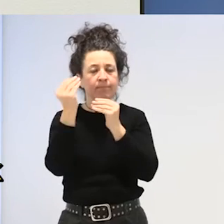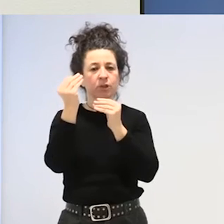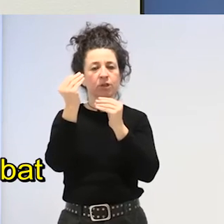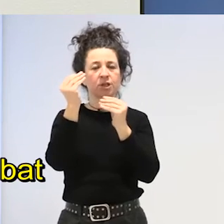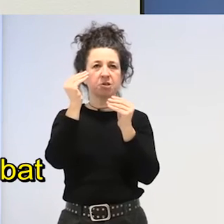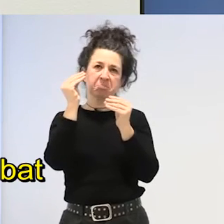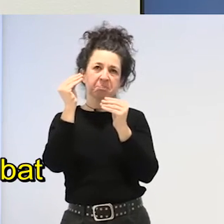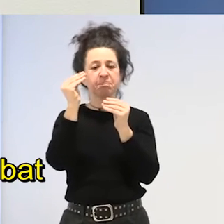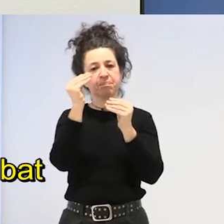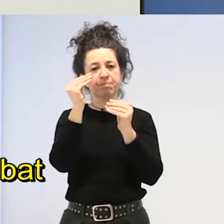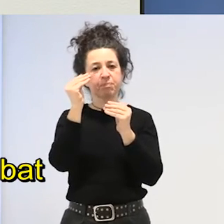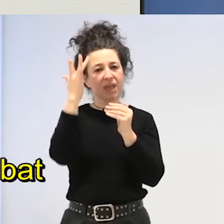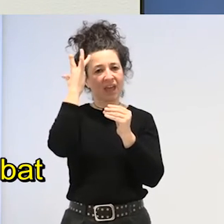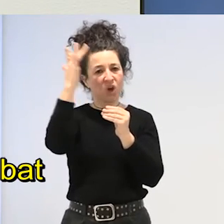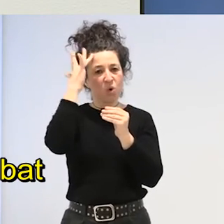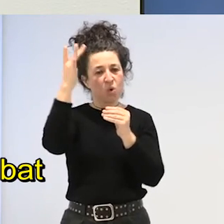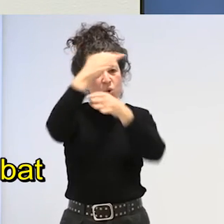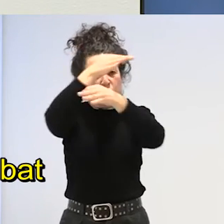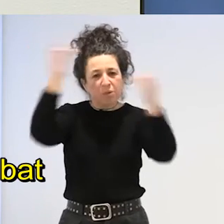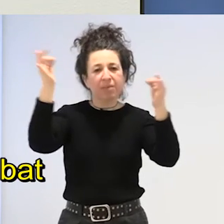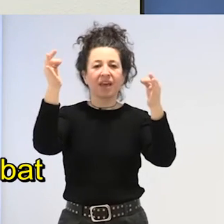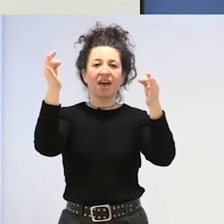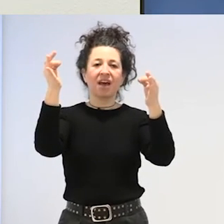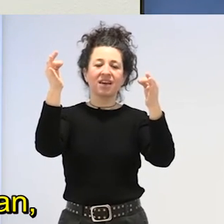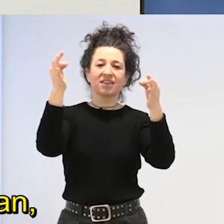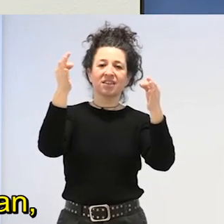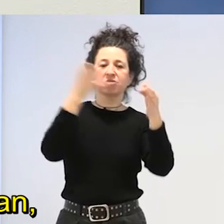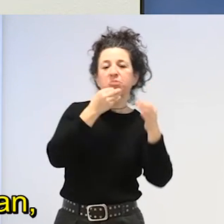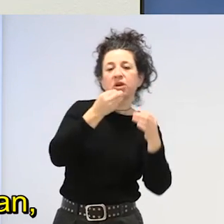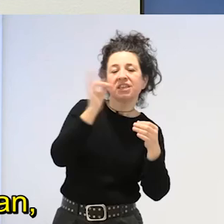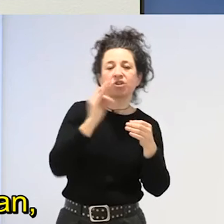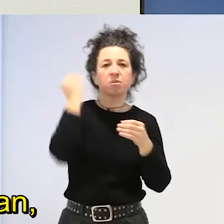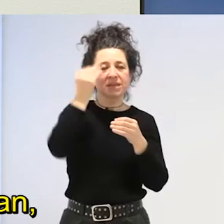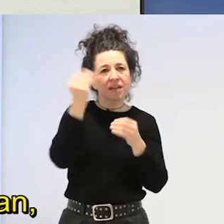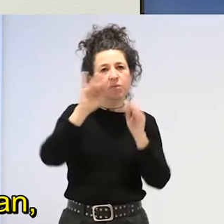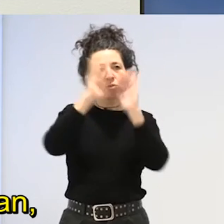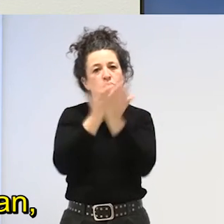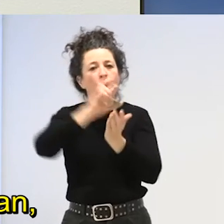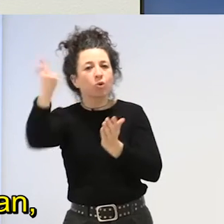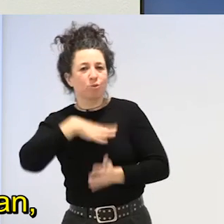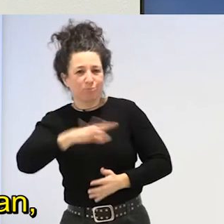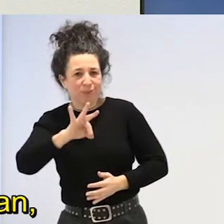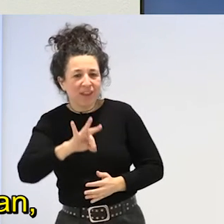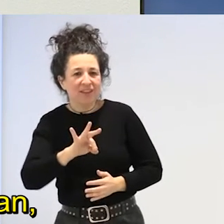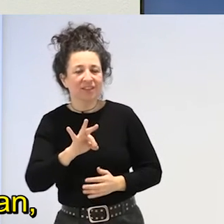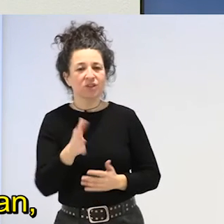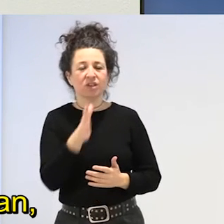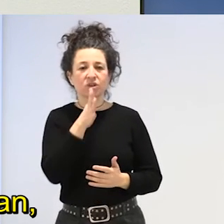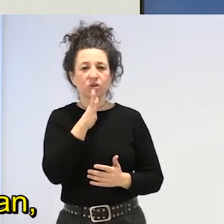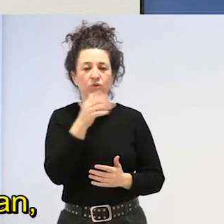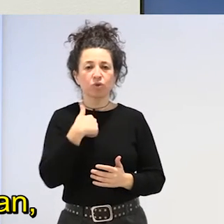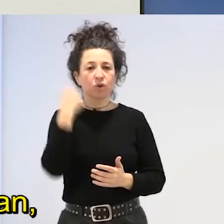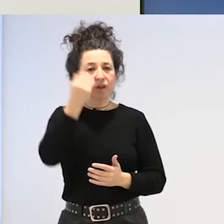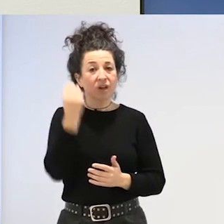edo pentsatu genuen beste mundu bat posible zela, eta nik uste dut hori agertu zela